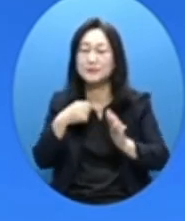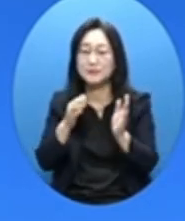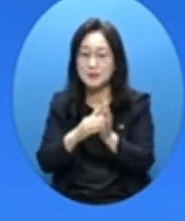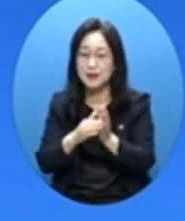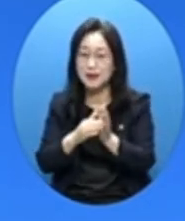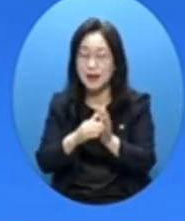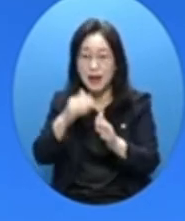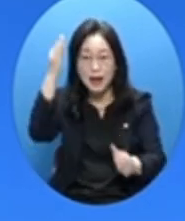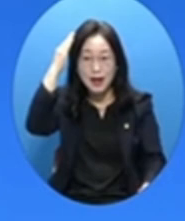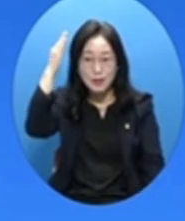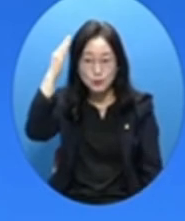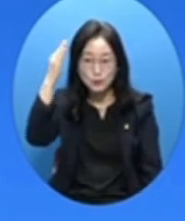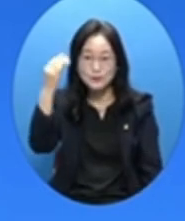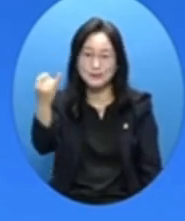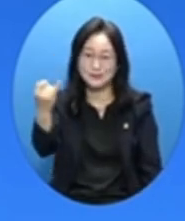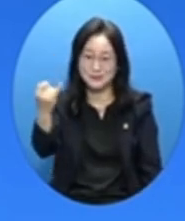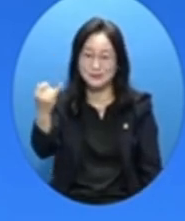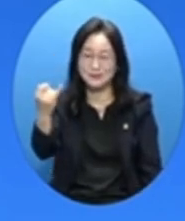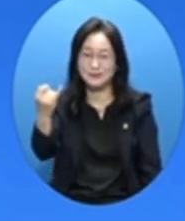한국에서 10원